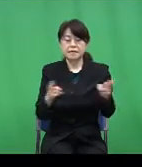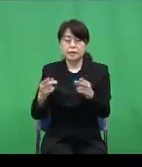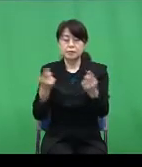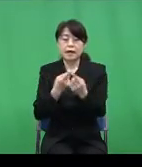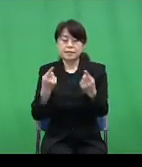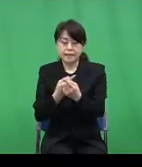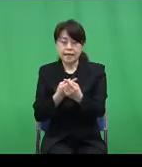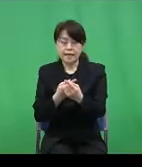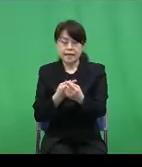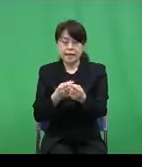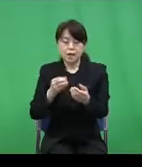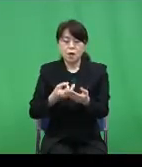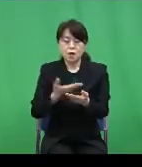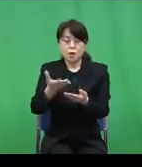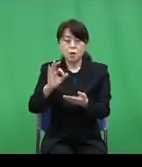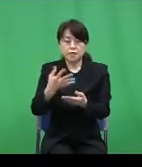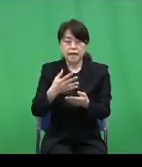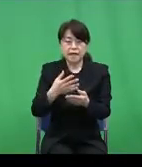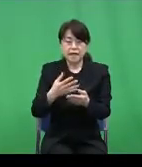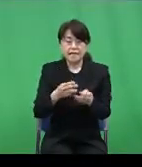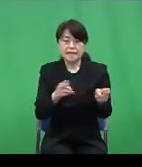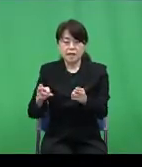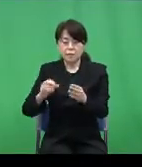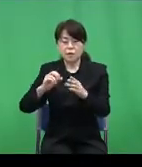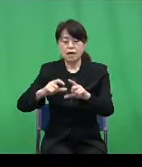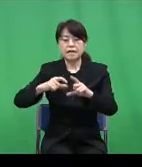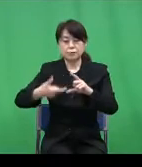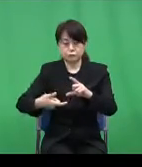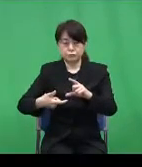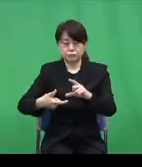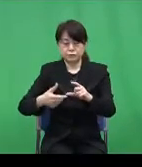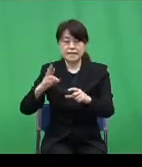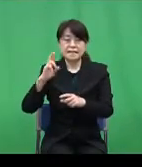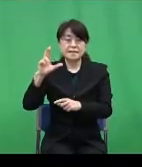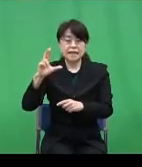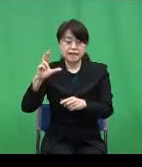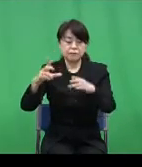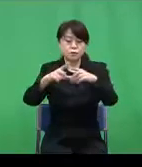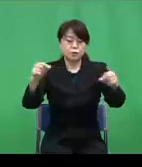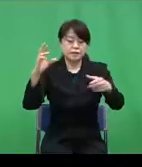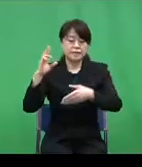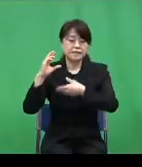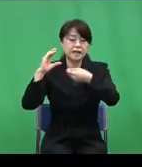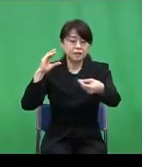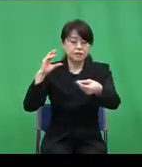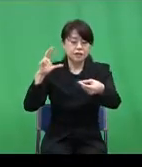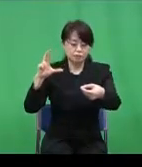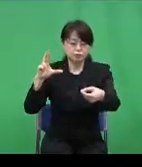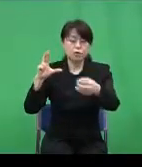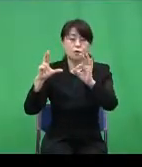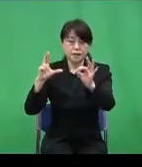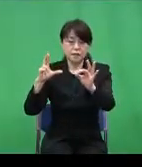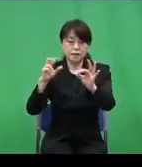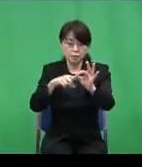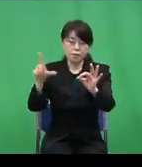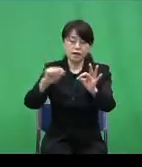さらには JR が国に納める貸付料、これの活用も認めてもらう、